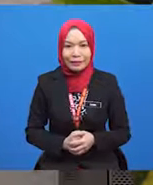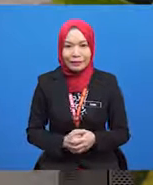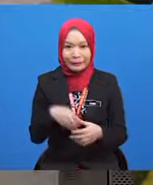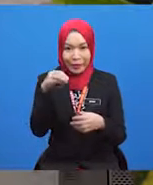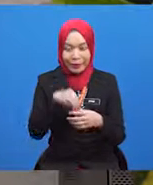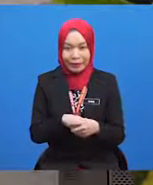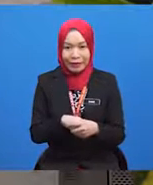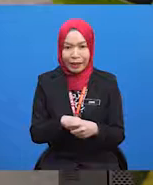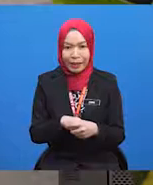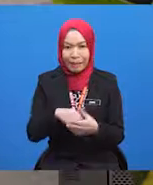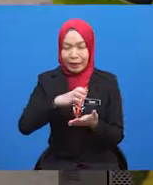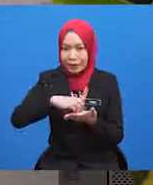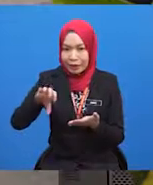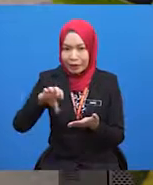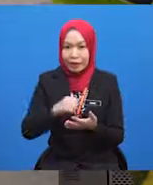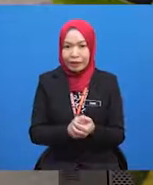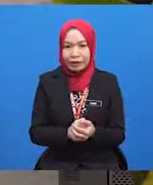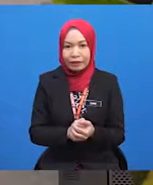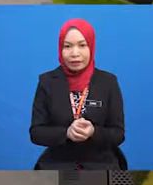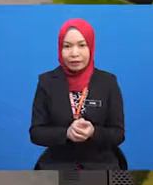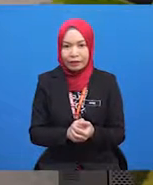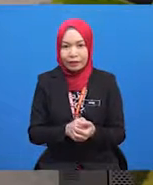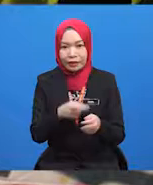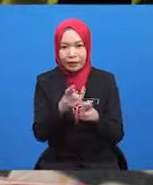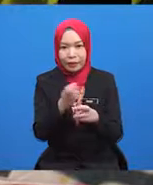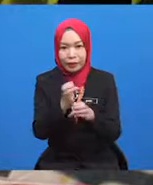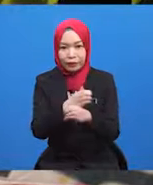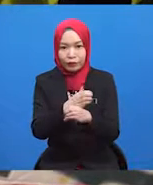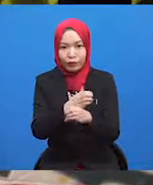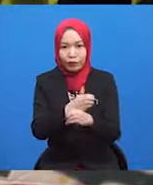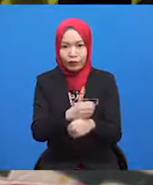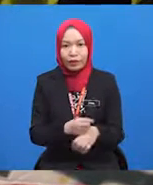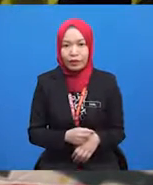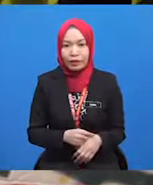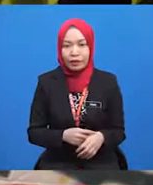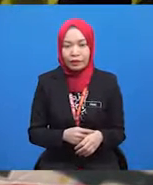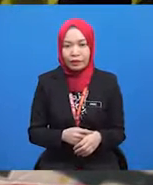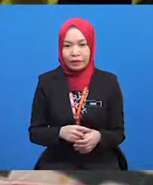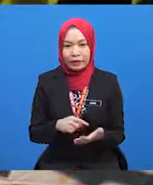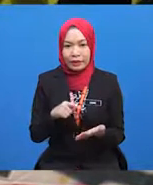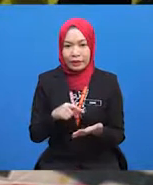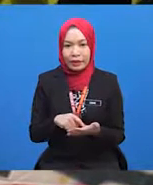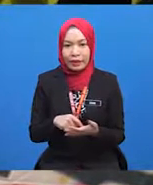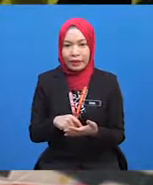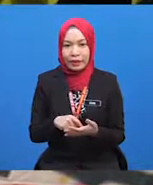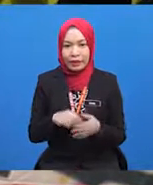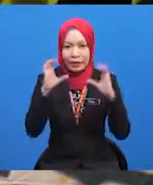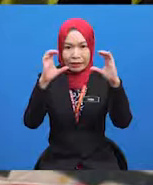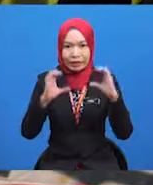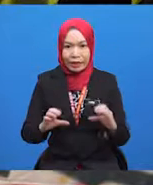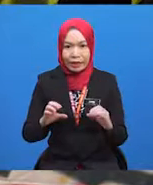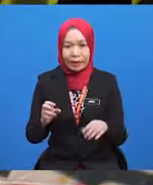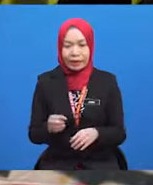Dalam industri percetakan, reka bentuk grafik dan fotografi, cropping merujuk kepada teknik membuang kawasan yang tidak